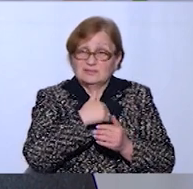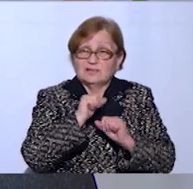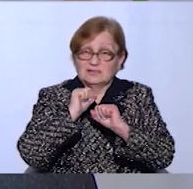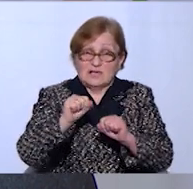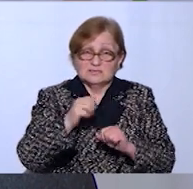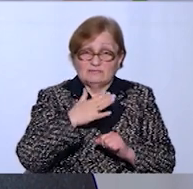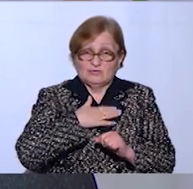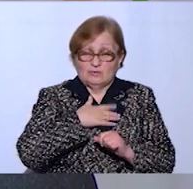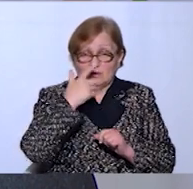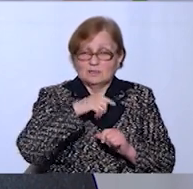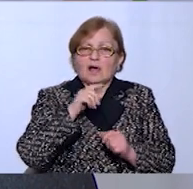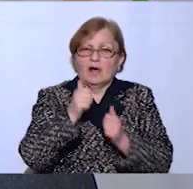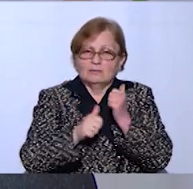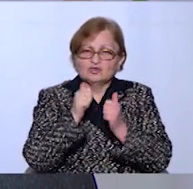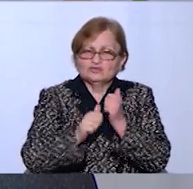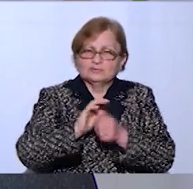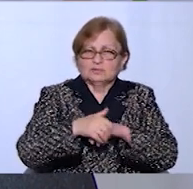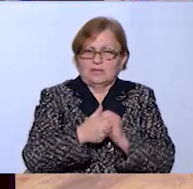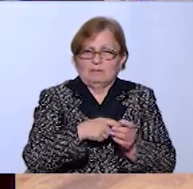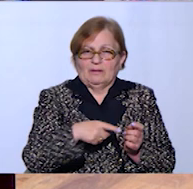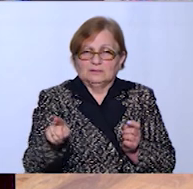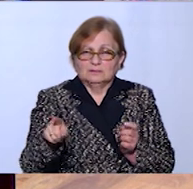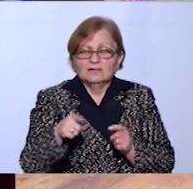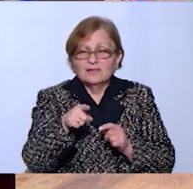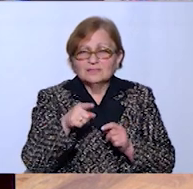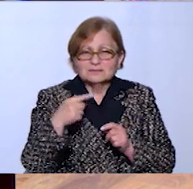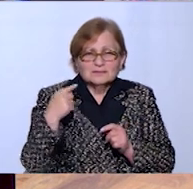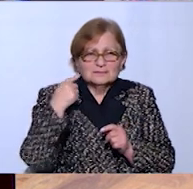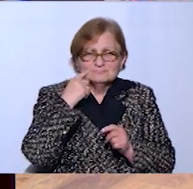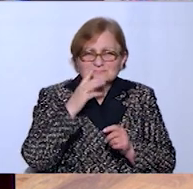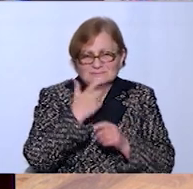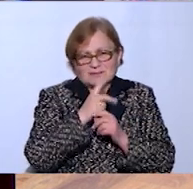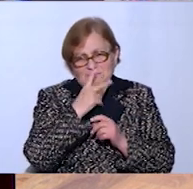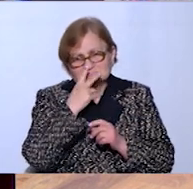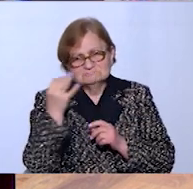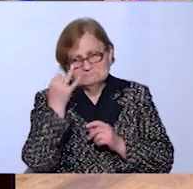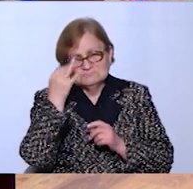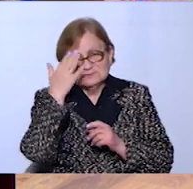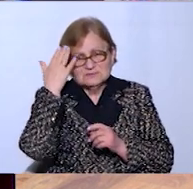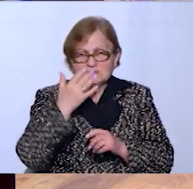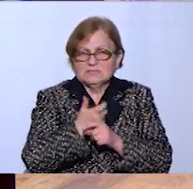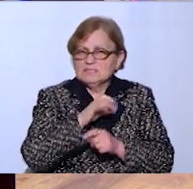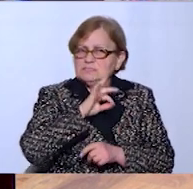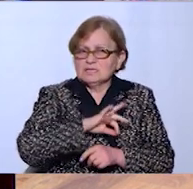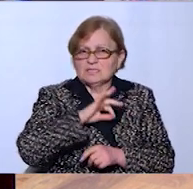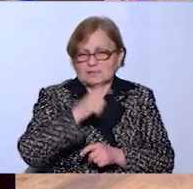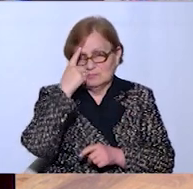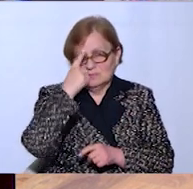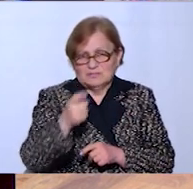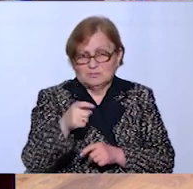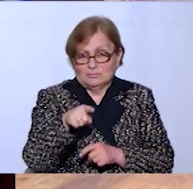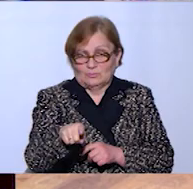როგორც შემაშინებელი ფაქტორი. ალბათ უნდა გავითვალისწინოთ ის, რომ ამ ინფორმაციის მიწოდებასთან ერთად ბავშვებს უნდა ვუთხრათ,